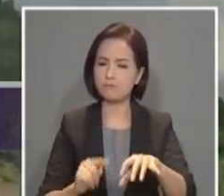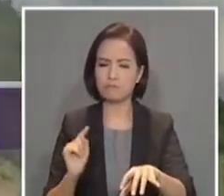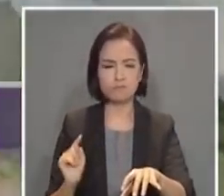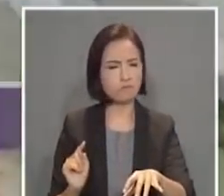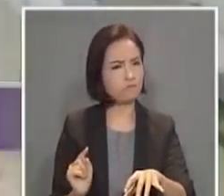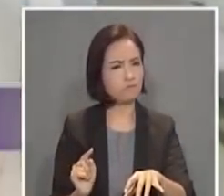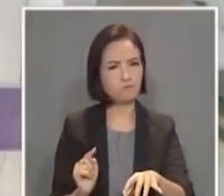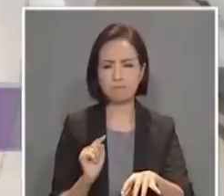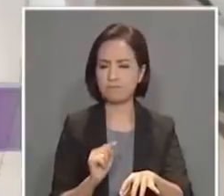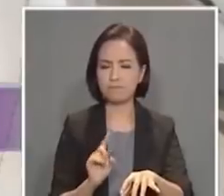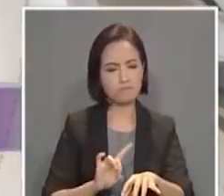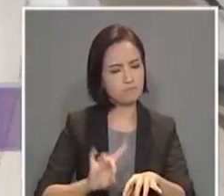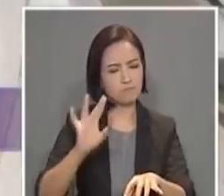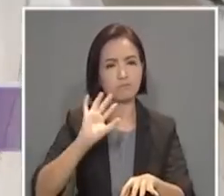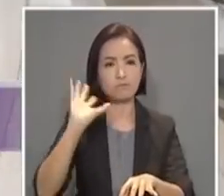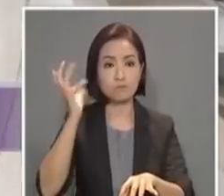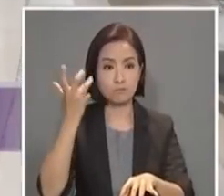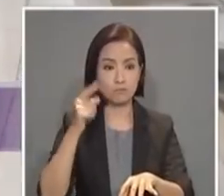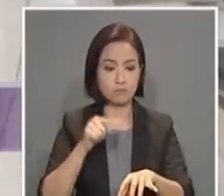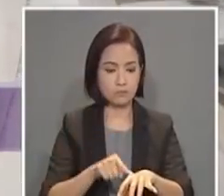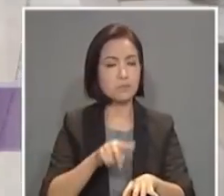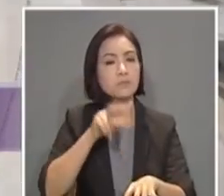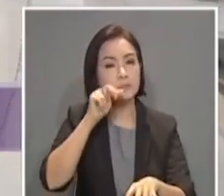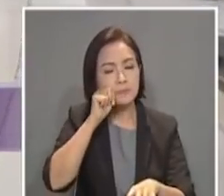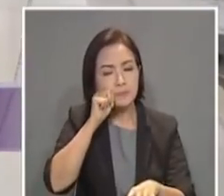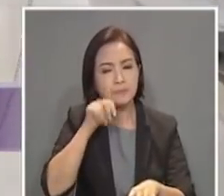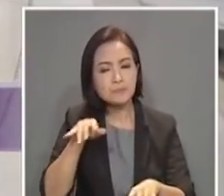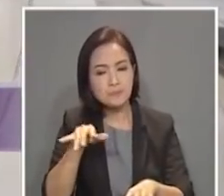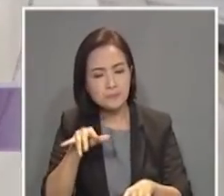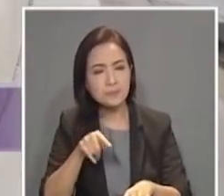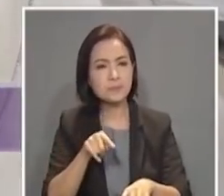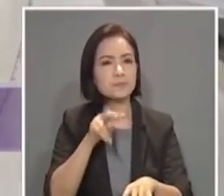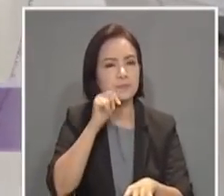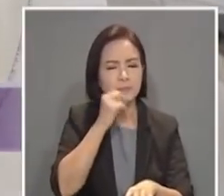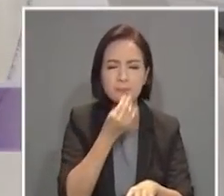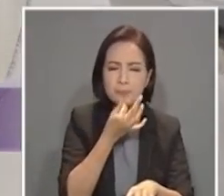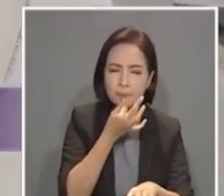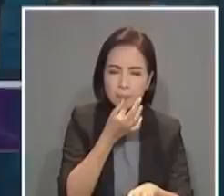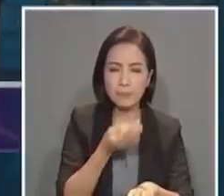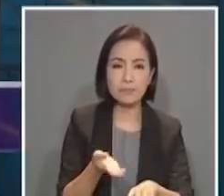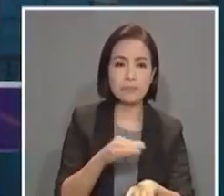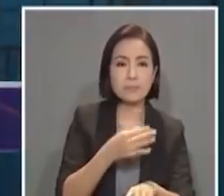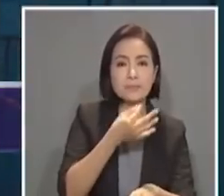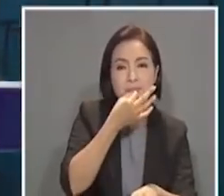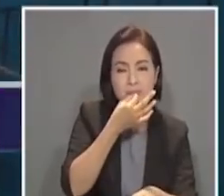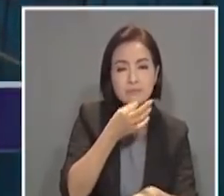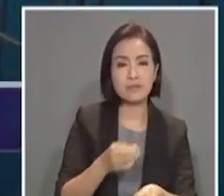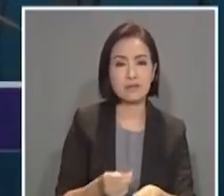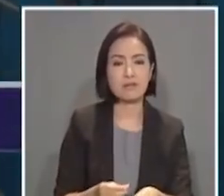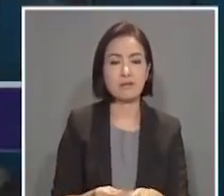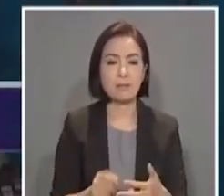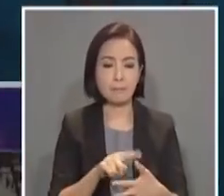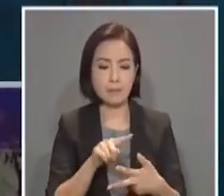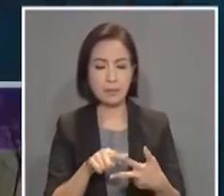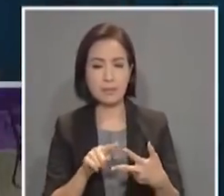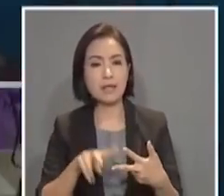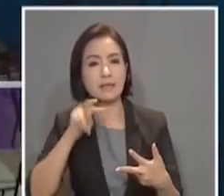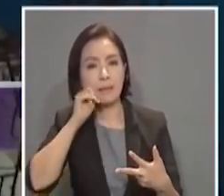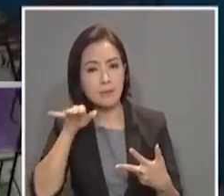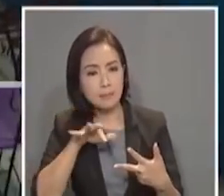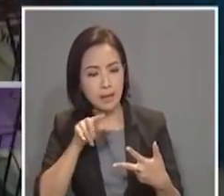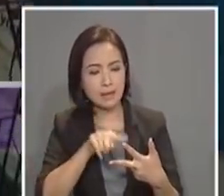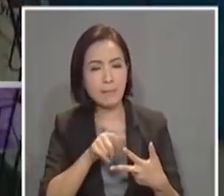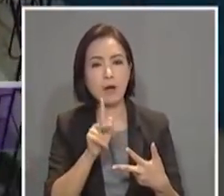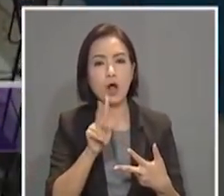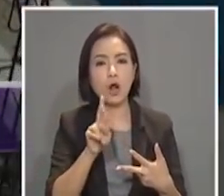กที่มีทั้งระบบน้ำจืดน้ำกร่อยและน้ำเค็มเพื่อการเรียนรู้และการท่องเที่ยวซึ่งภายในมีส่วนจัดแสดงตู้ปลา